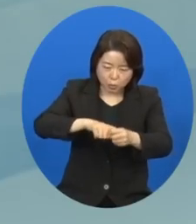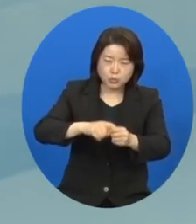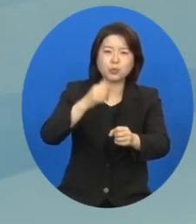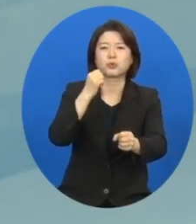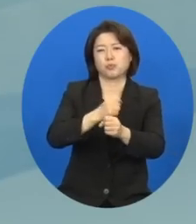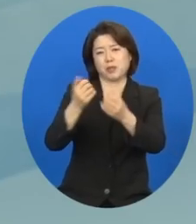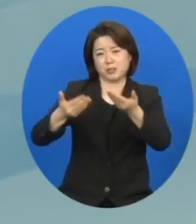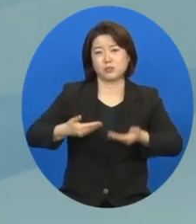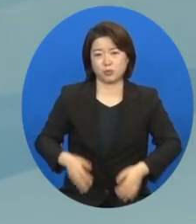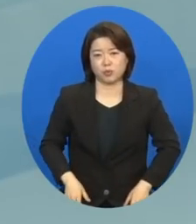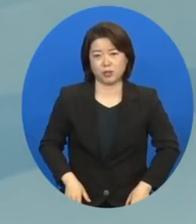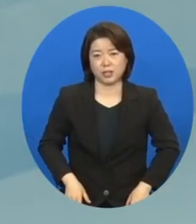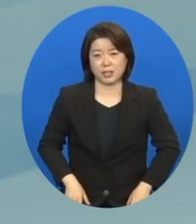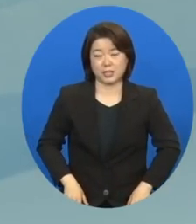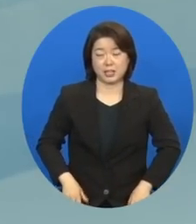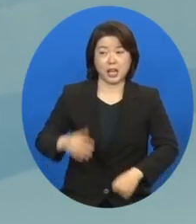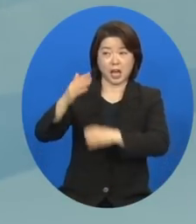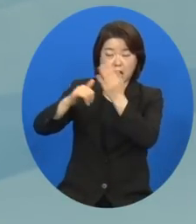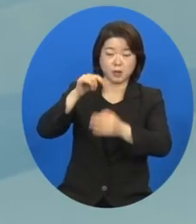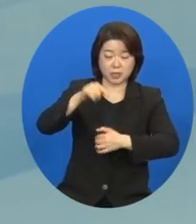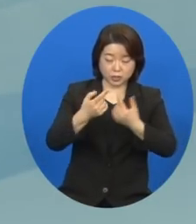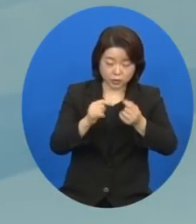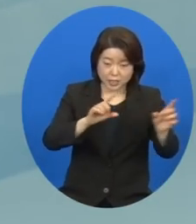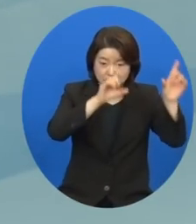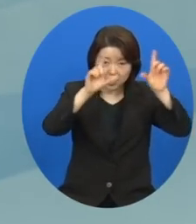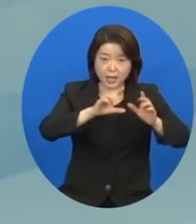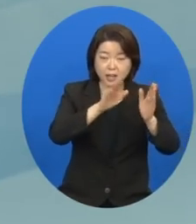우리는 그렇게 지을 때에, 이렇게 그렇게 살아갈 때에